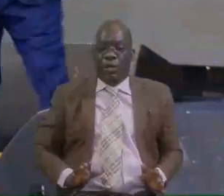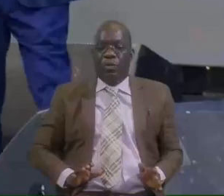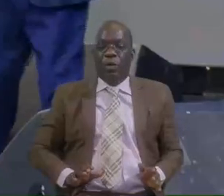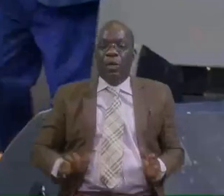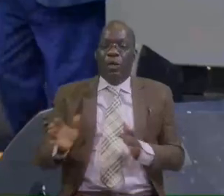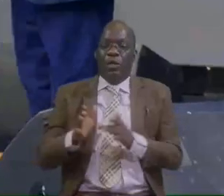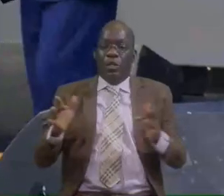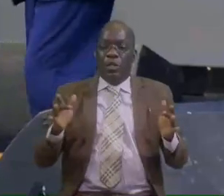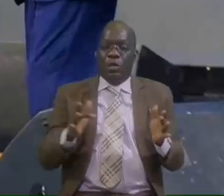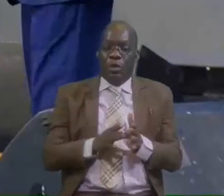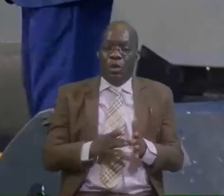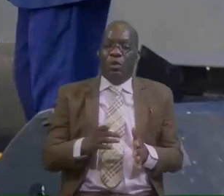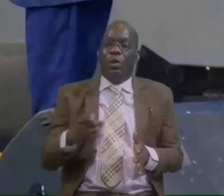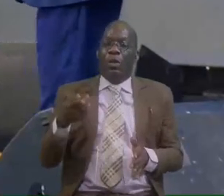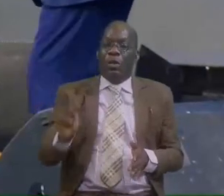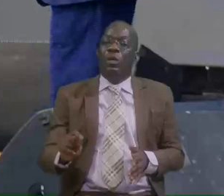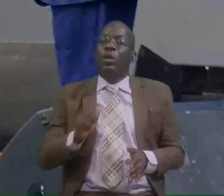Jésus,